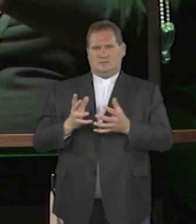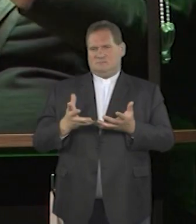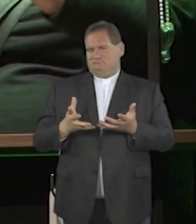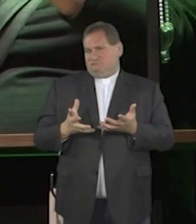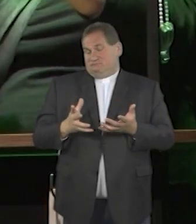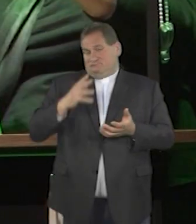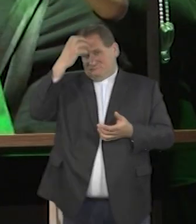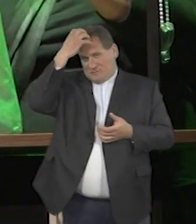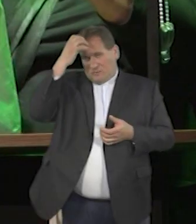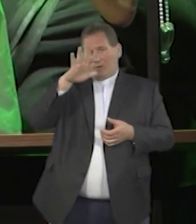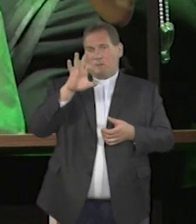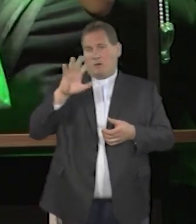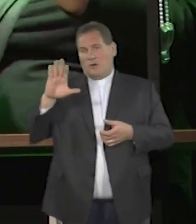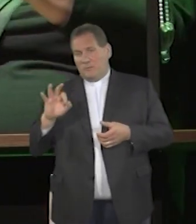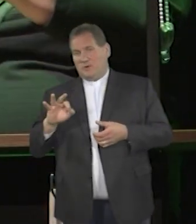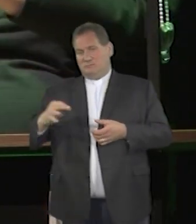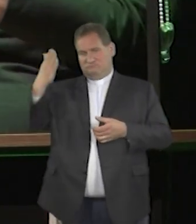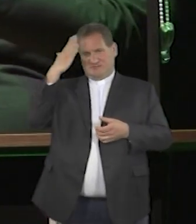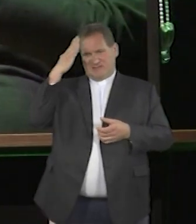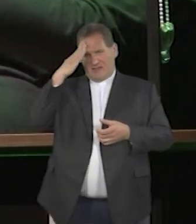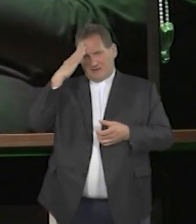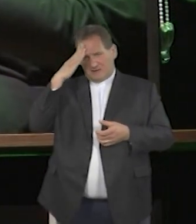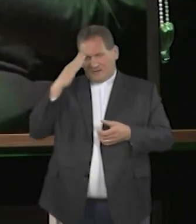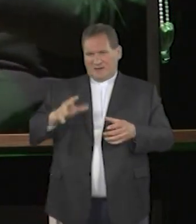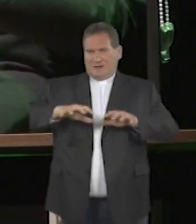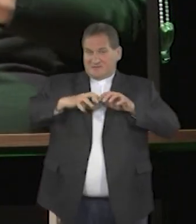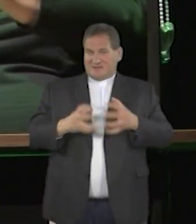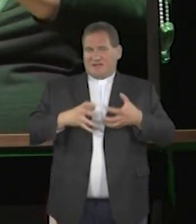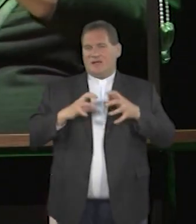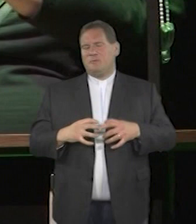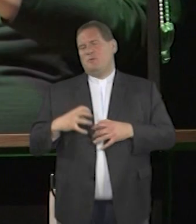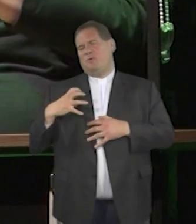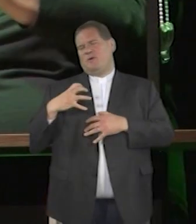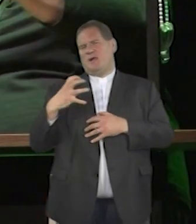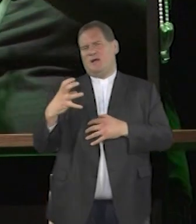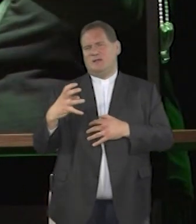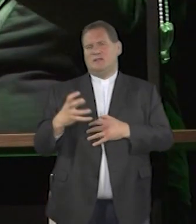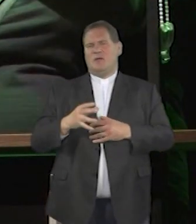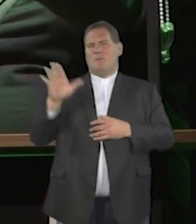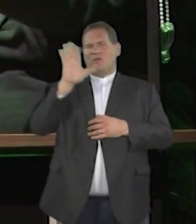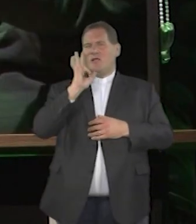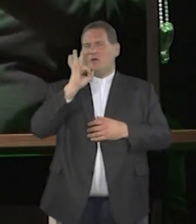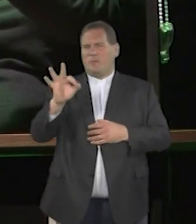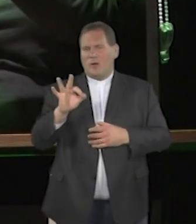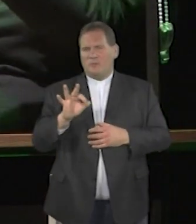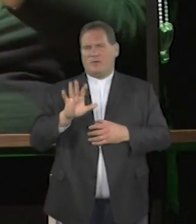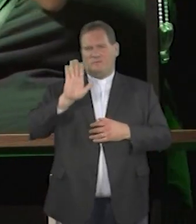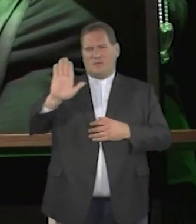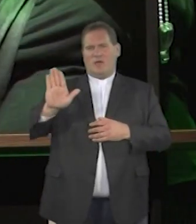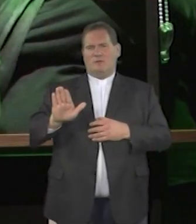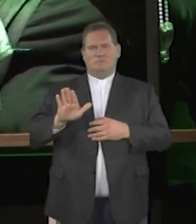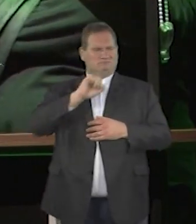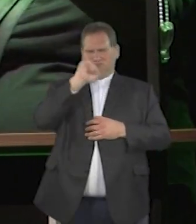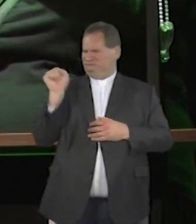król Bobo w sławie jaśniał, skarby opływał, wszelkiego Bożego dobra wesół używał, nic